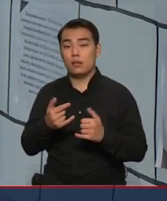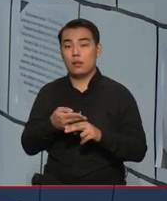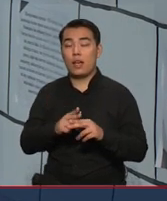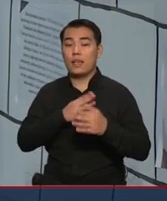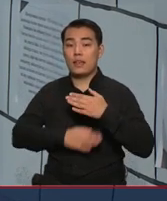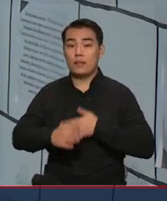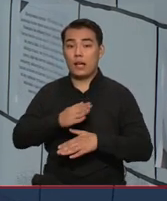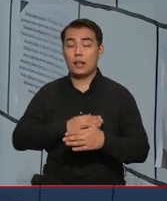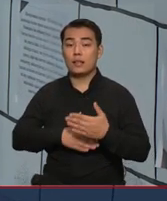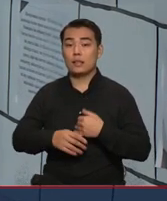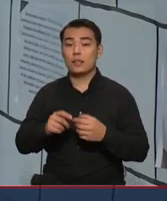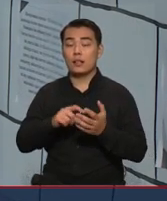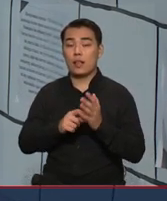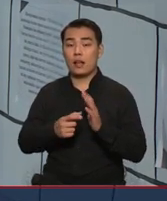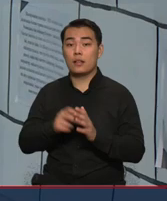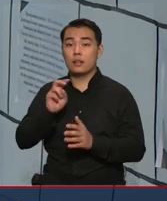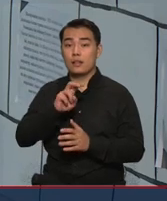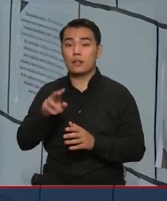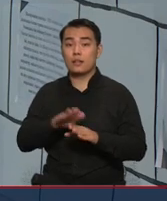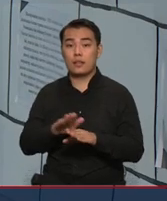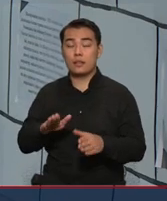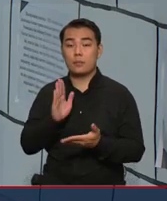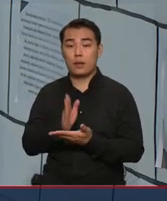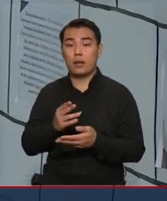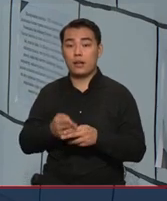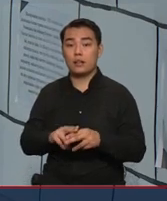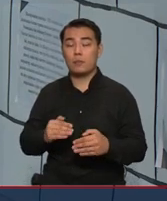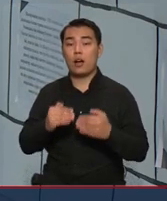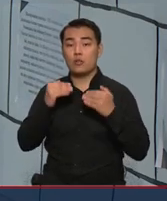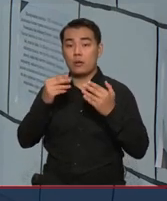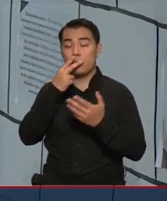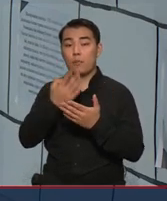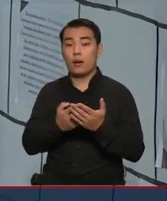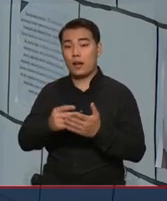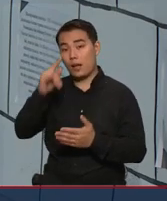инклюзивтік сыныптарға барған балаларымыз да бар. Ол үлкен жетістік.